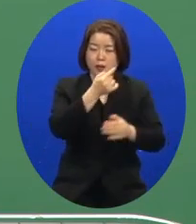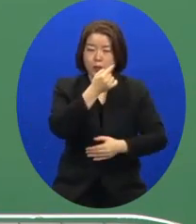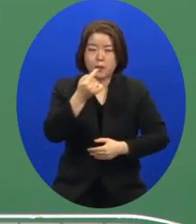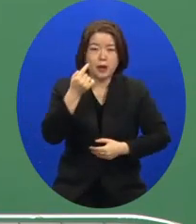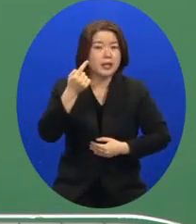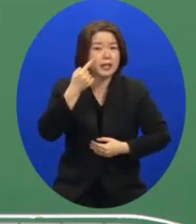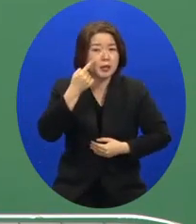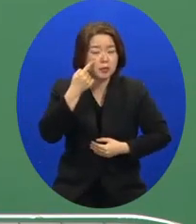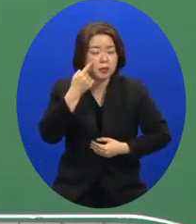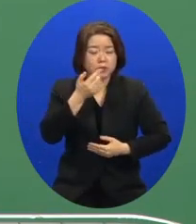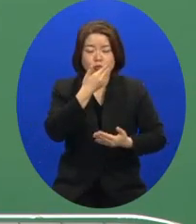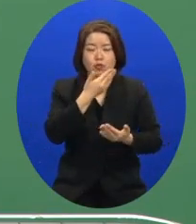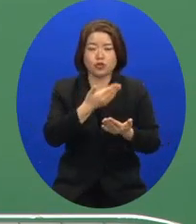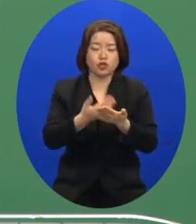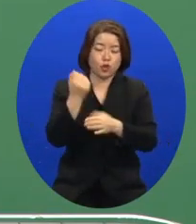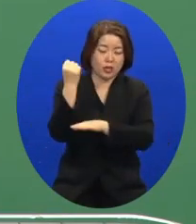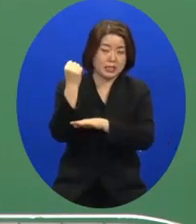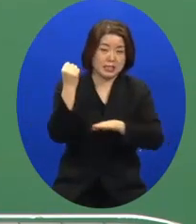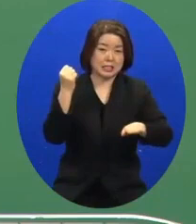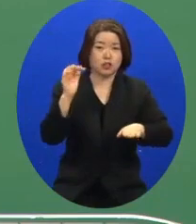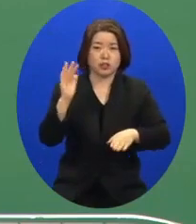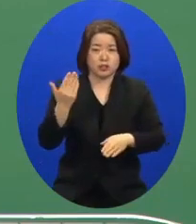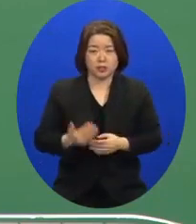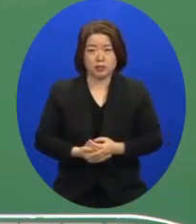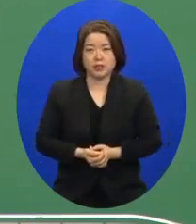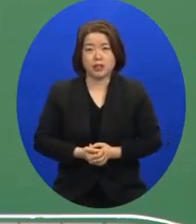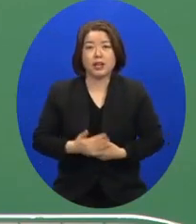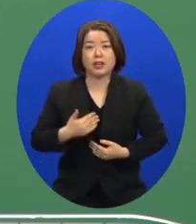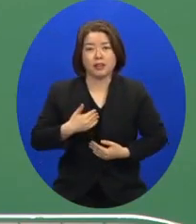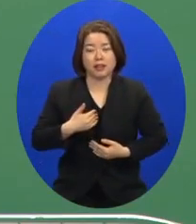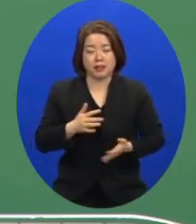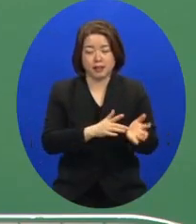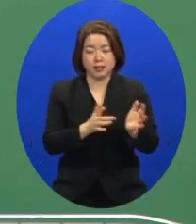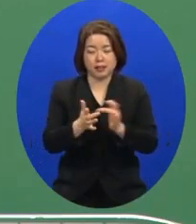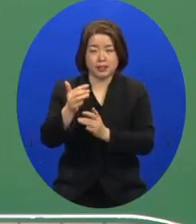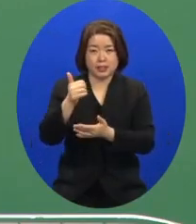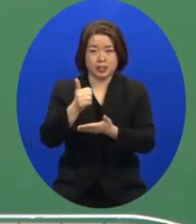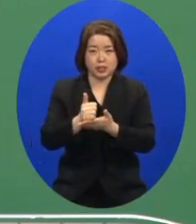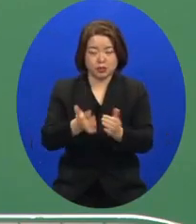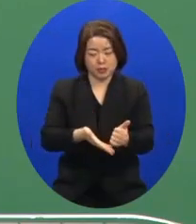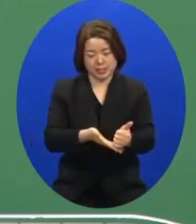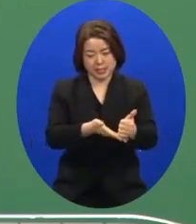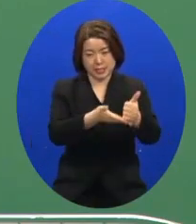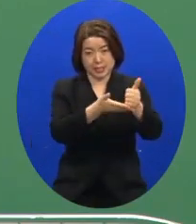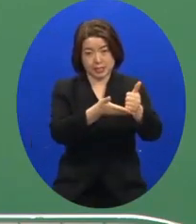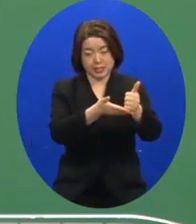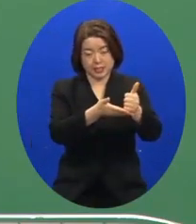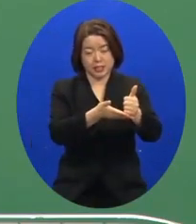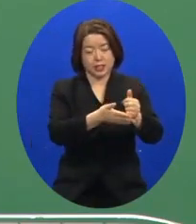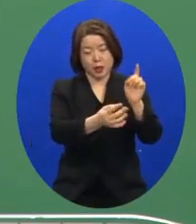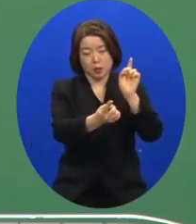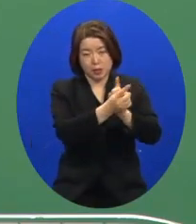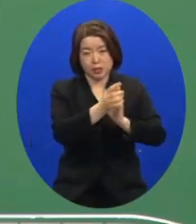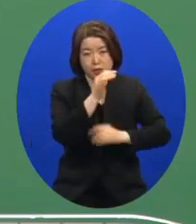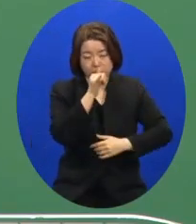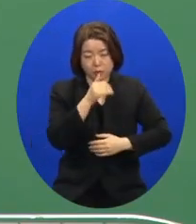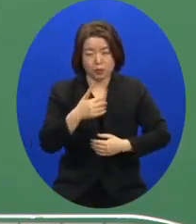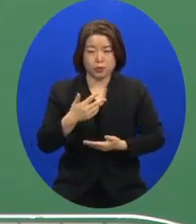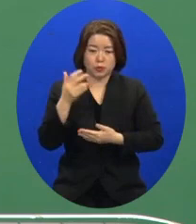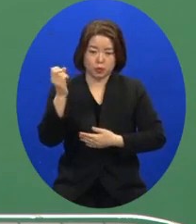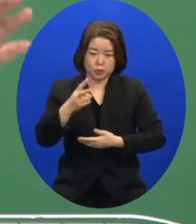기준이 됩니다. 내가 예수님을 정말 인격적으로 만났고, 그리고 주님과